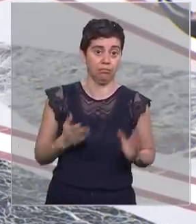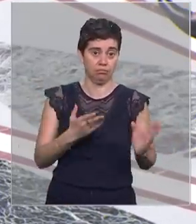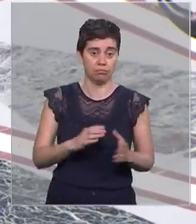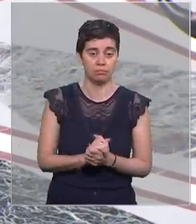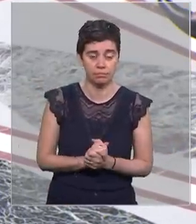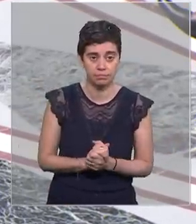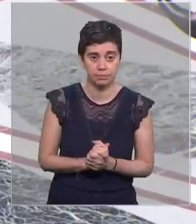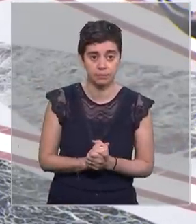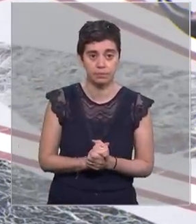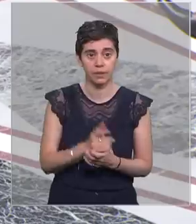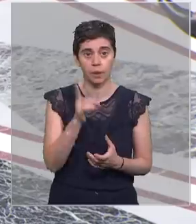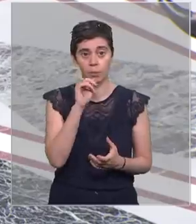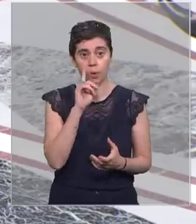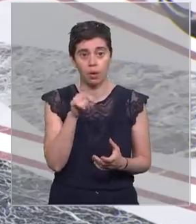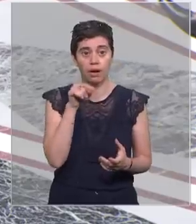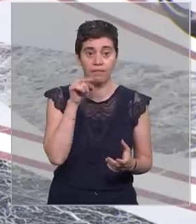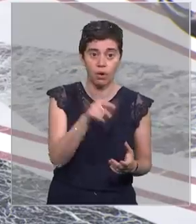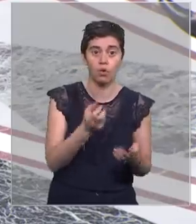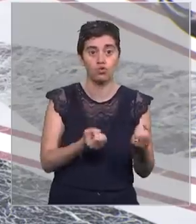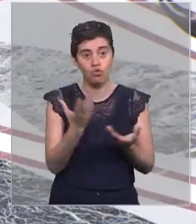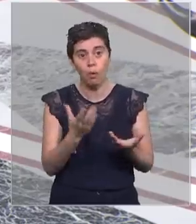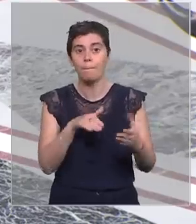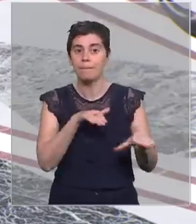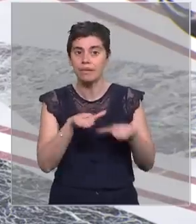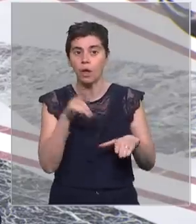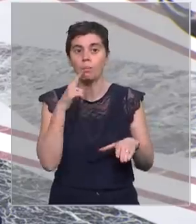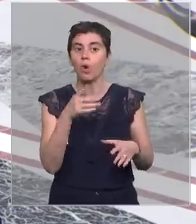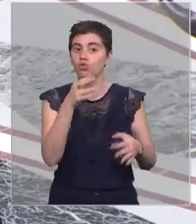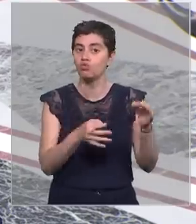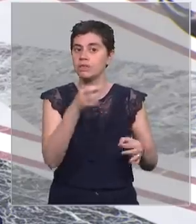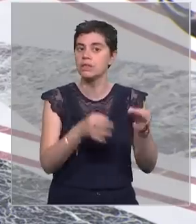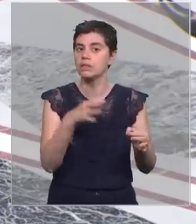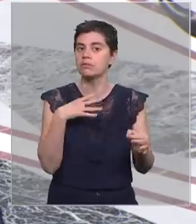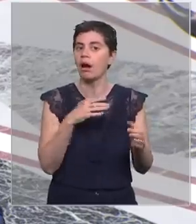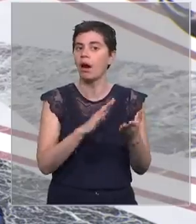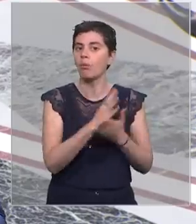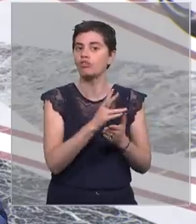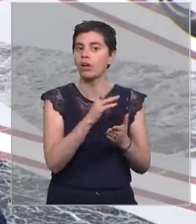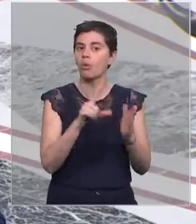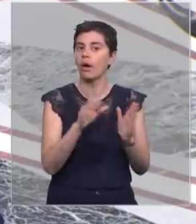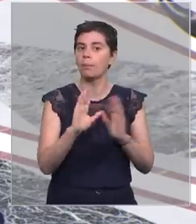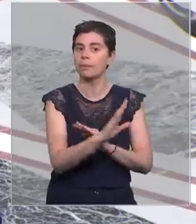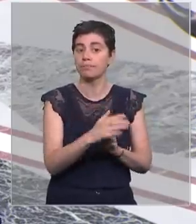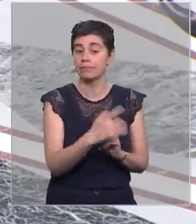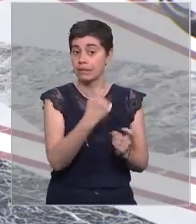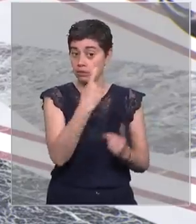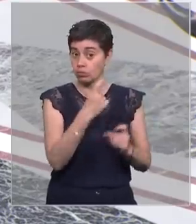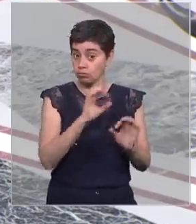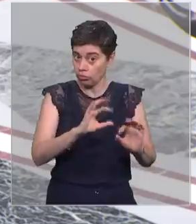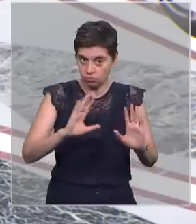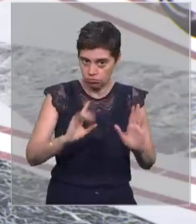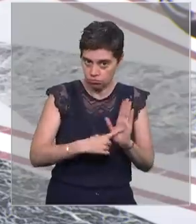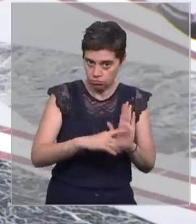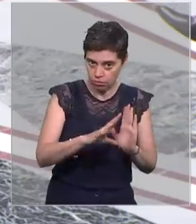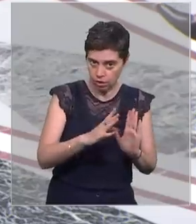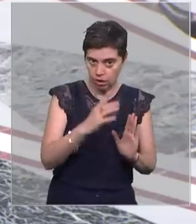consacrer justement de nouveaux moyens à notre système de justice dans le cadre du projet de loi dédié. Vous posez des questions évidemment légitimes, c'est un sujet que nous prenons très